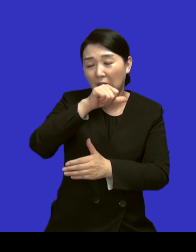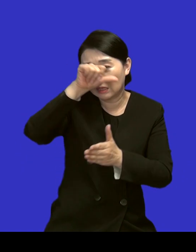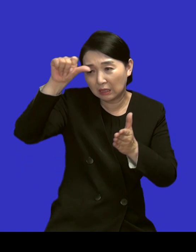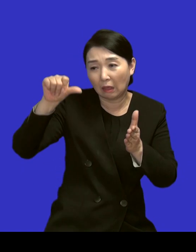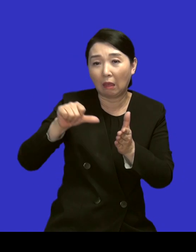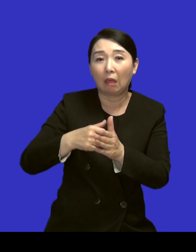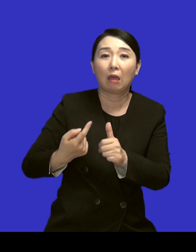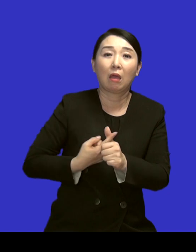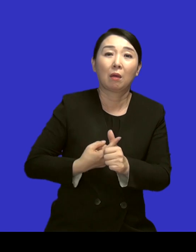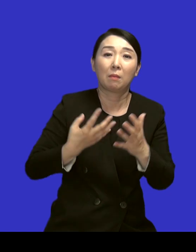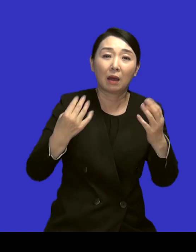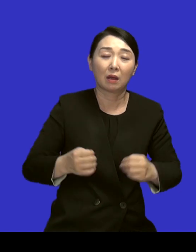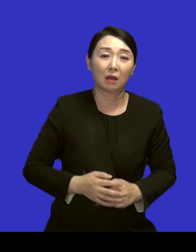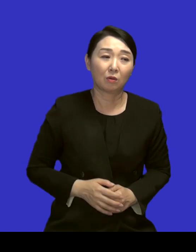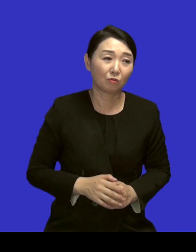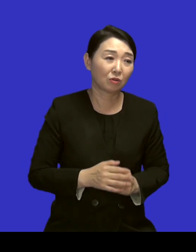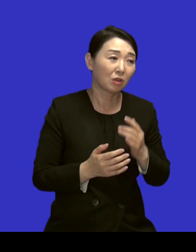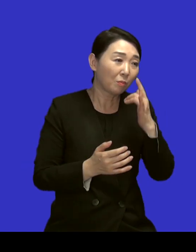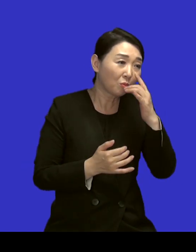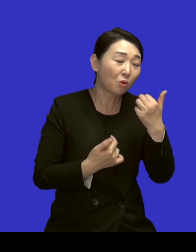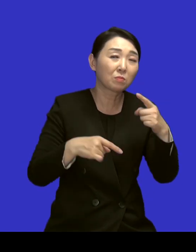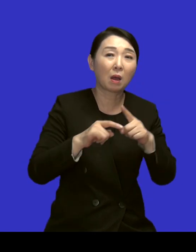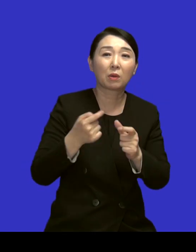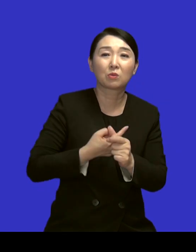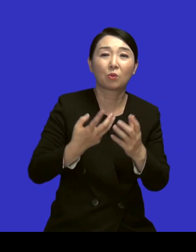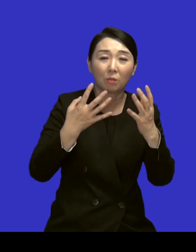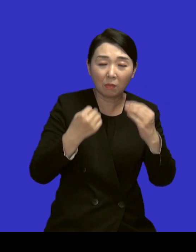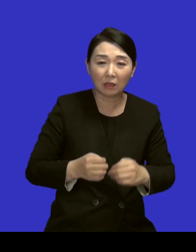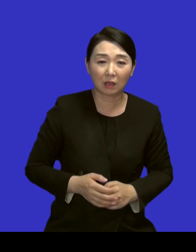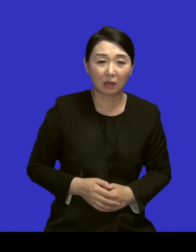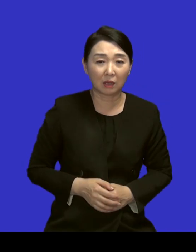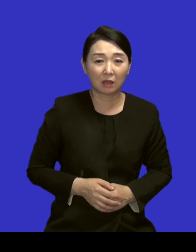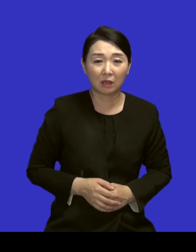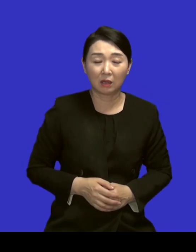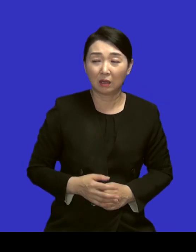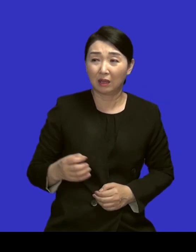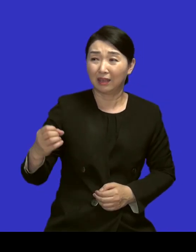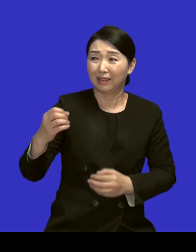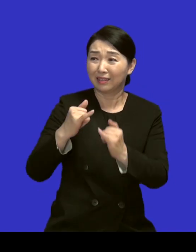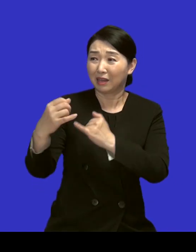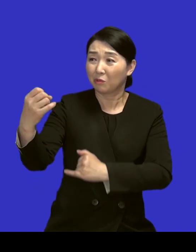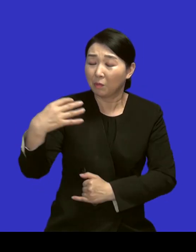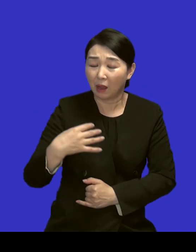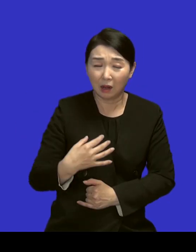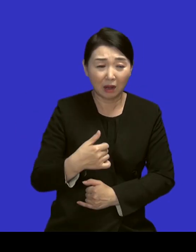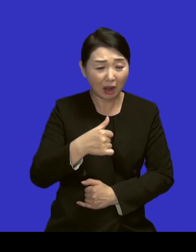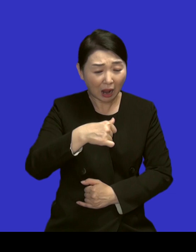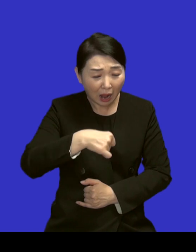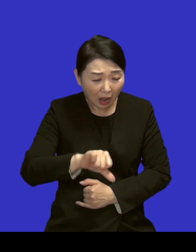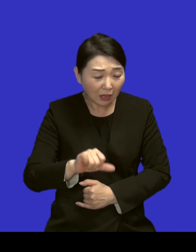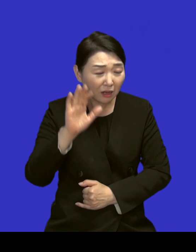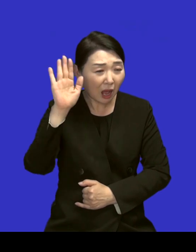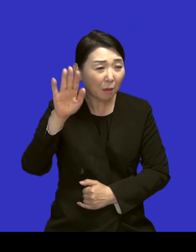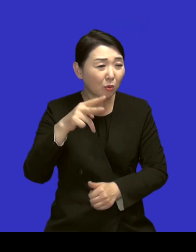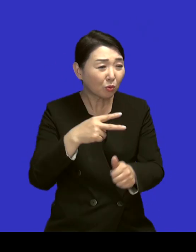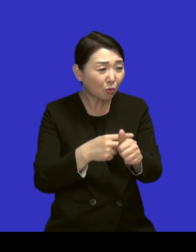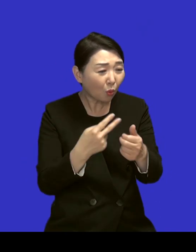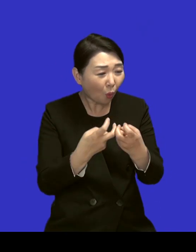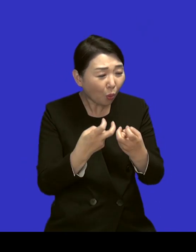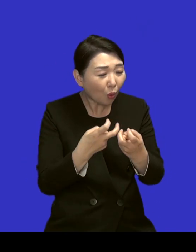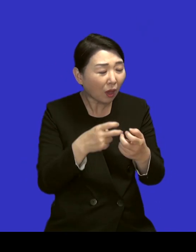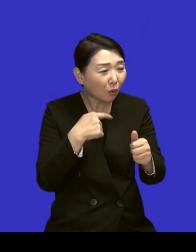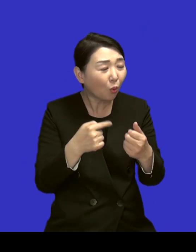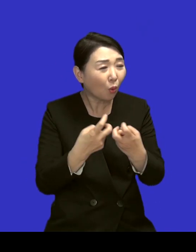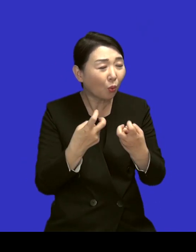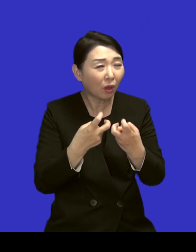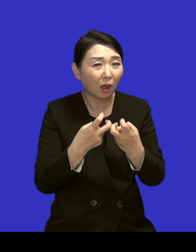조롱을 받는 거예요. 대체 아들 교육을 어떻게 시키려고 자퇴를 멀쩡한 놈을 자퇴를 시키냐.